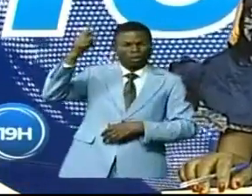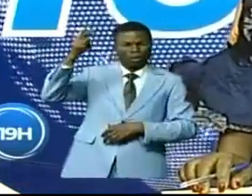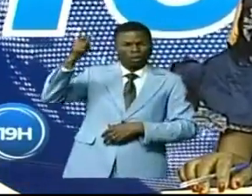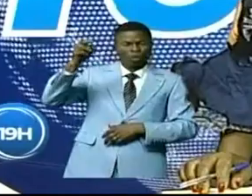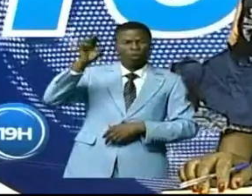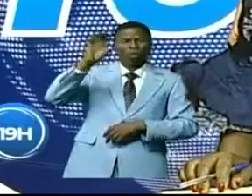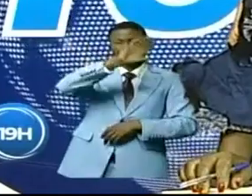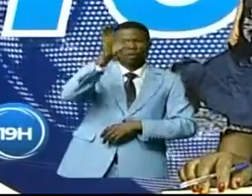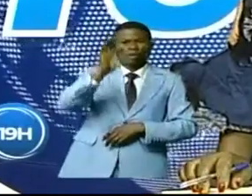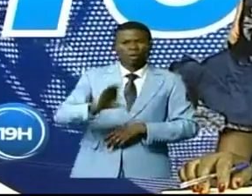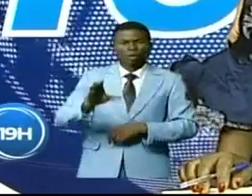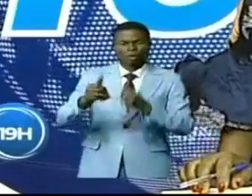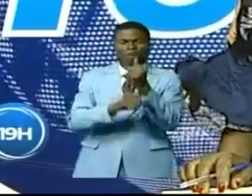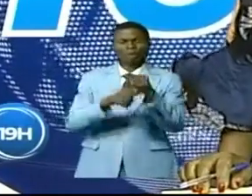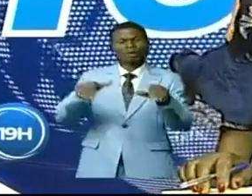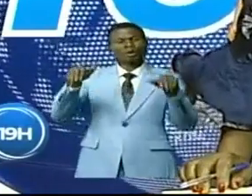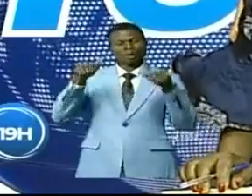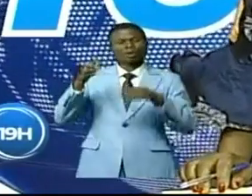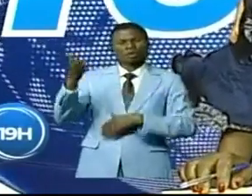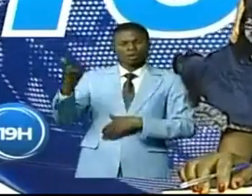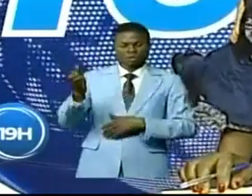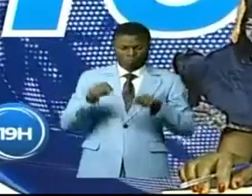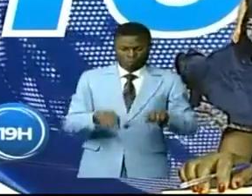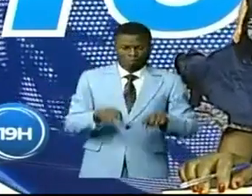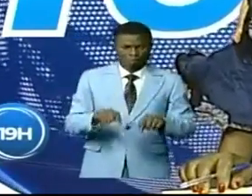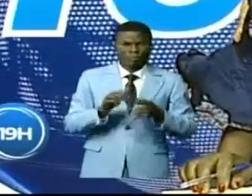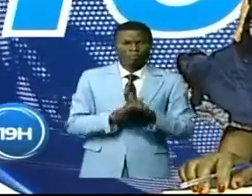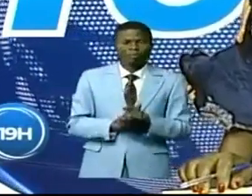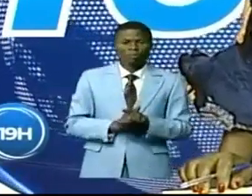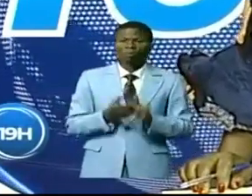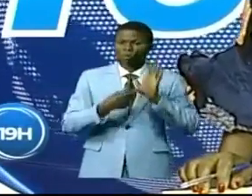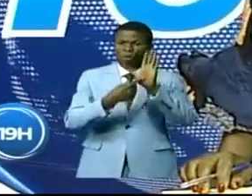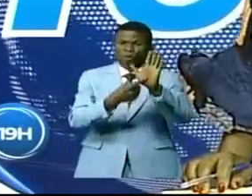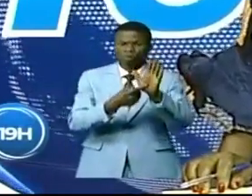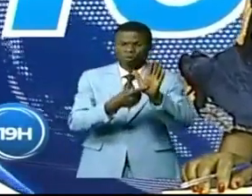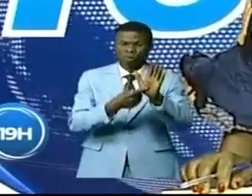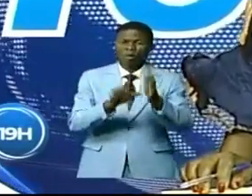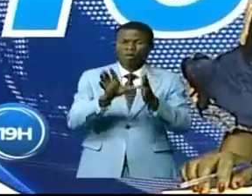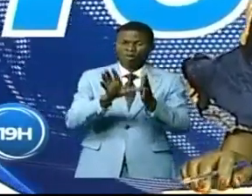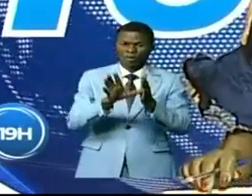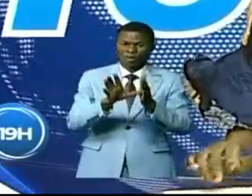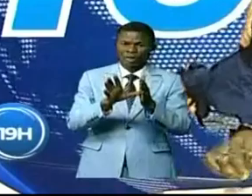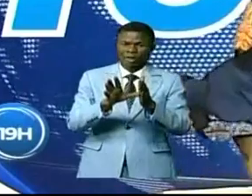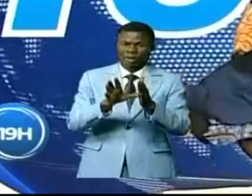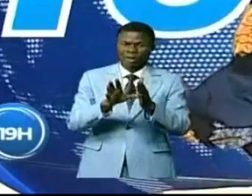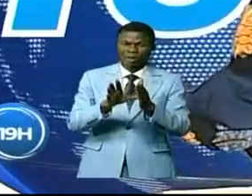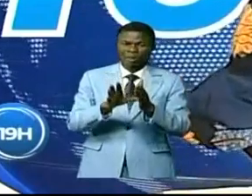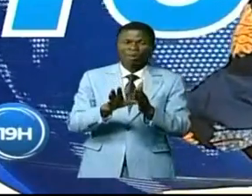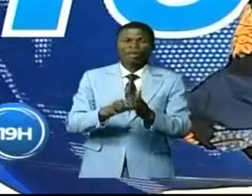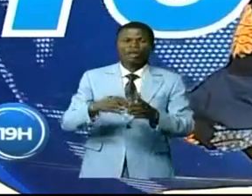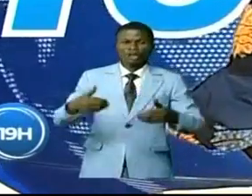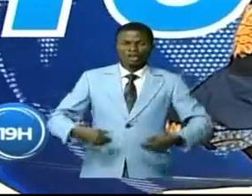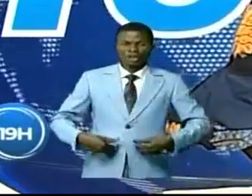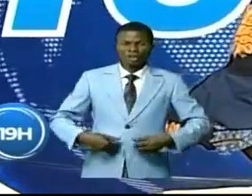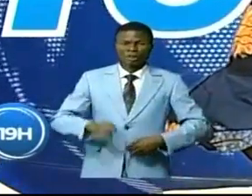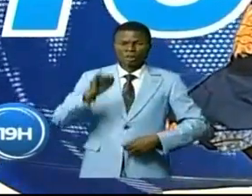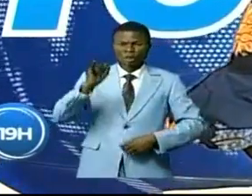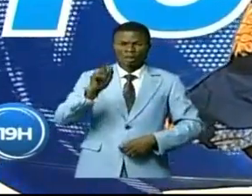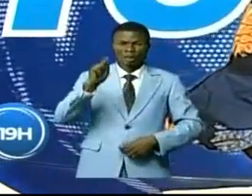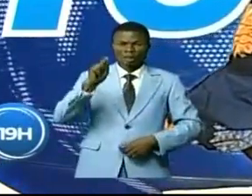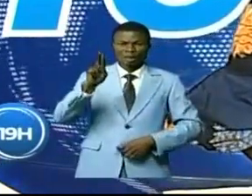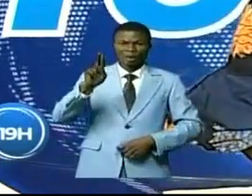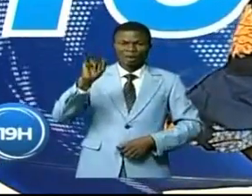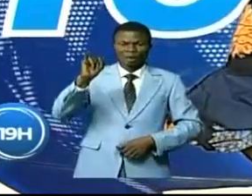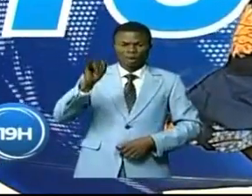pour le réfugié. Revenons à présent à ce reportage de jeunes de l'Ituri qui ont organisé